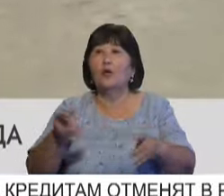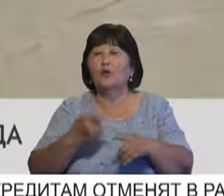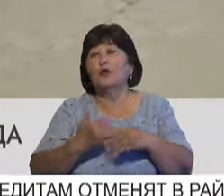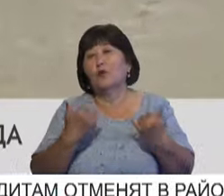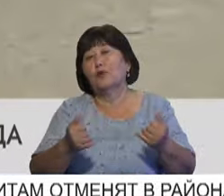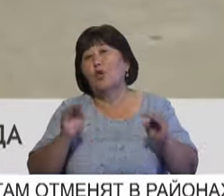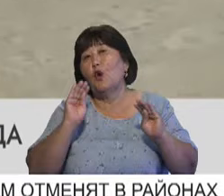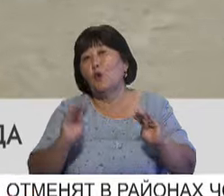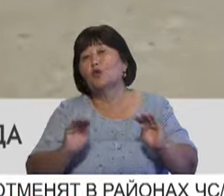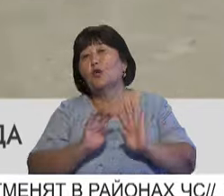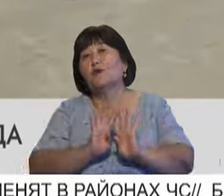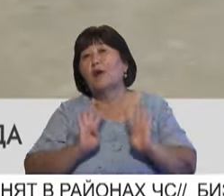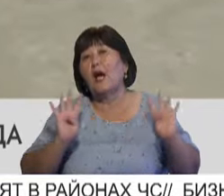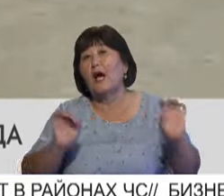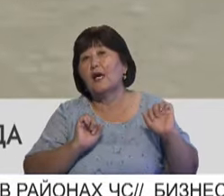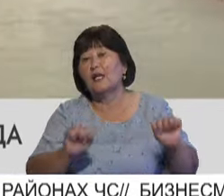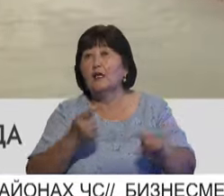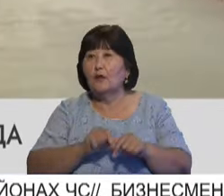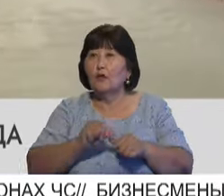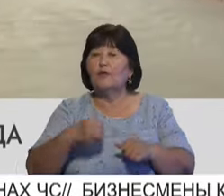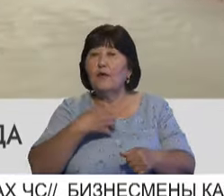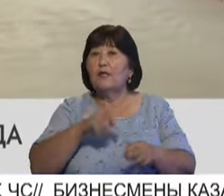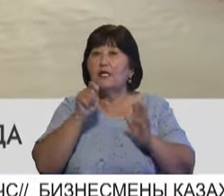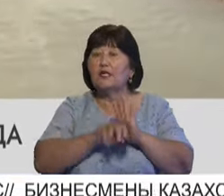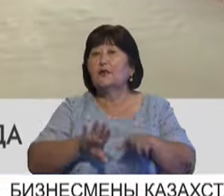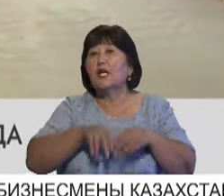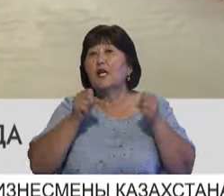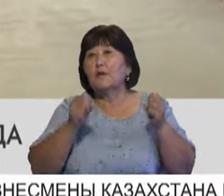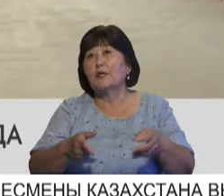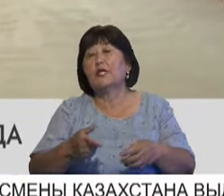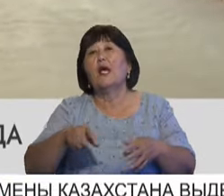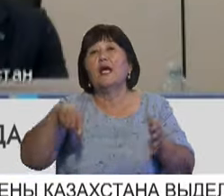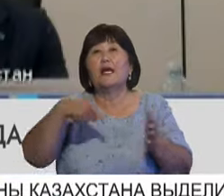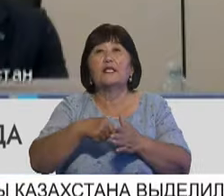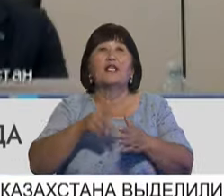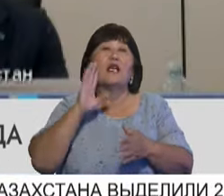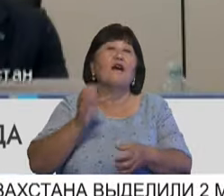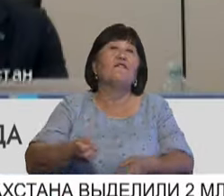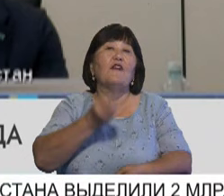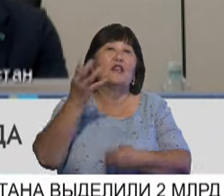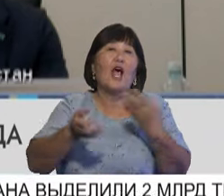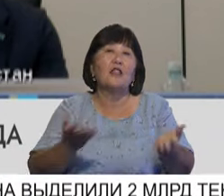путём установки ограждения Кроме того важно проверить безопасность городских фонтанов